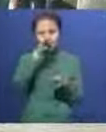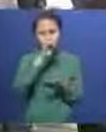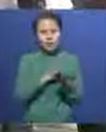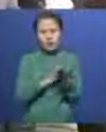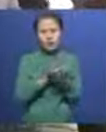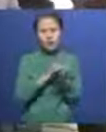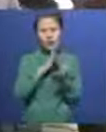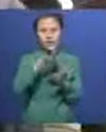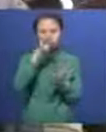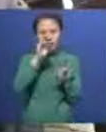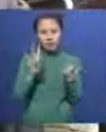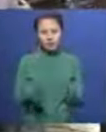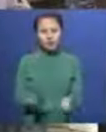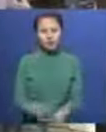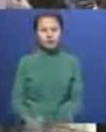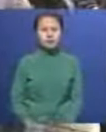ұйғарған.